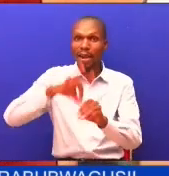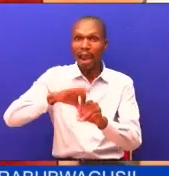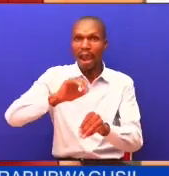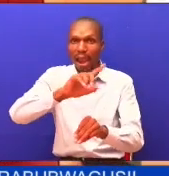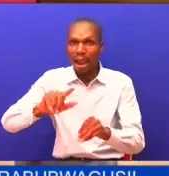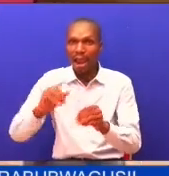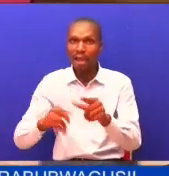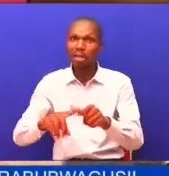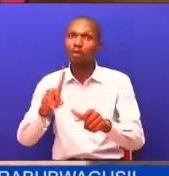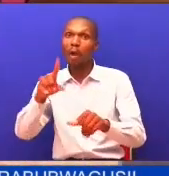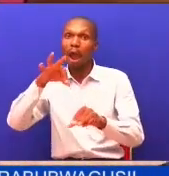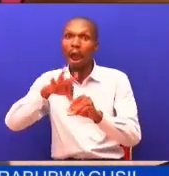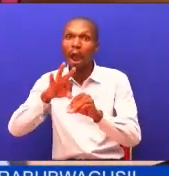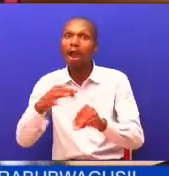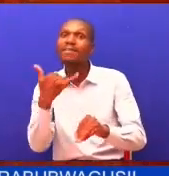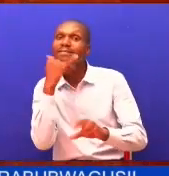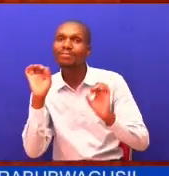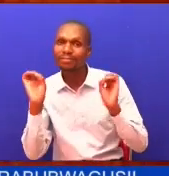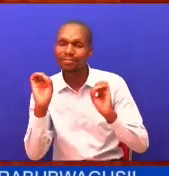teakiri.